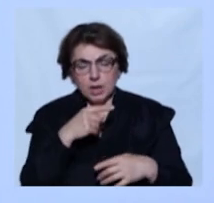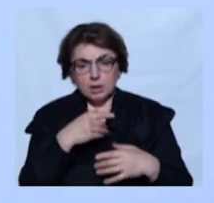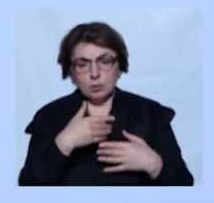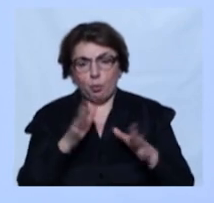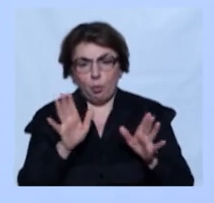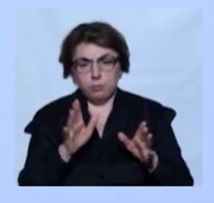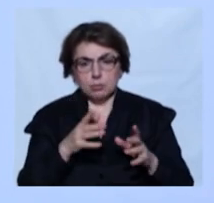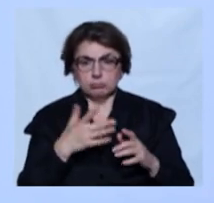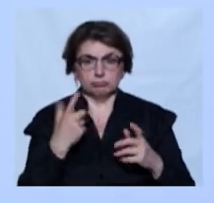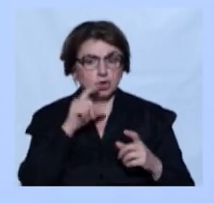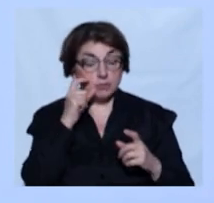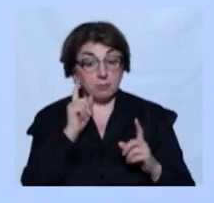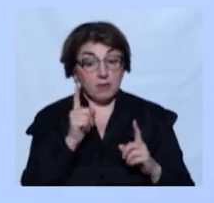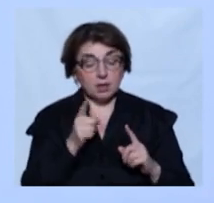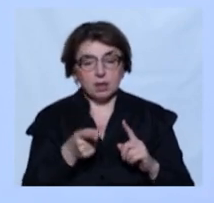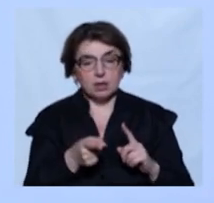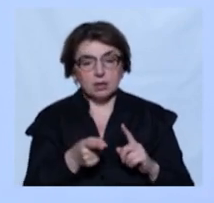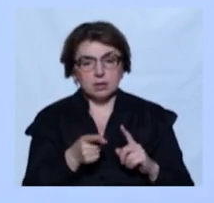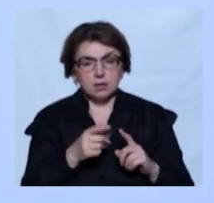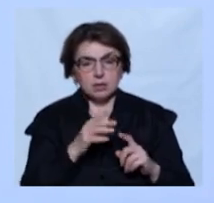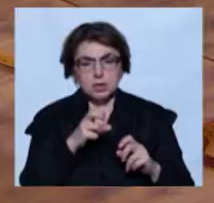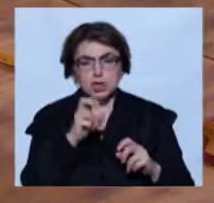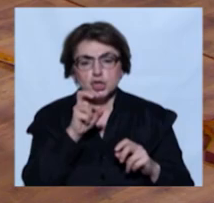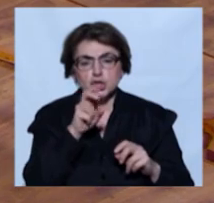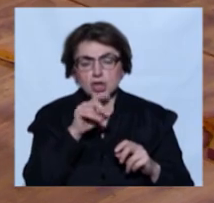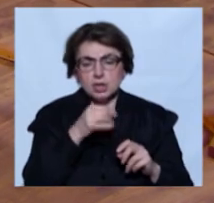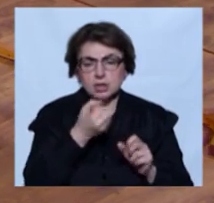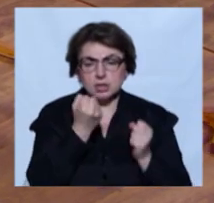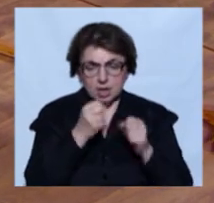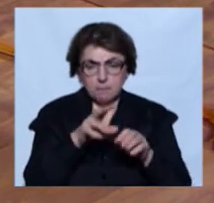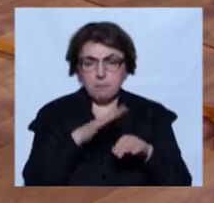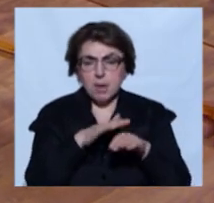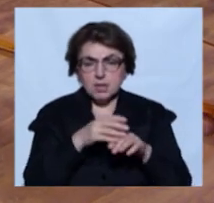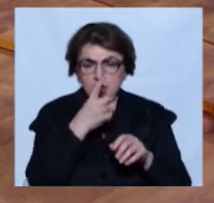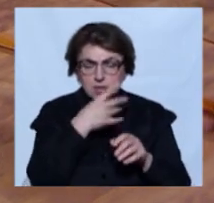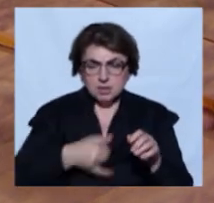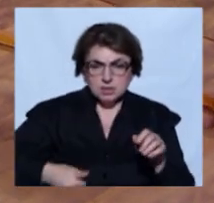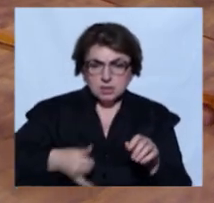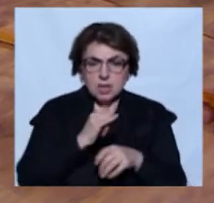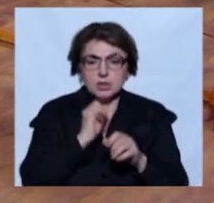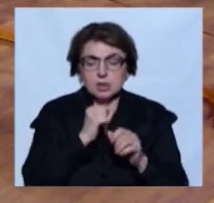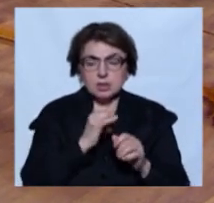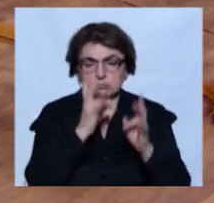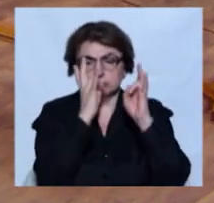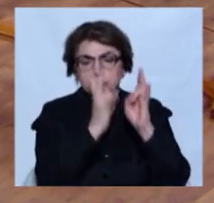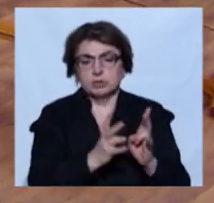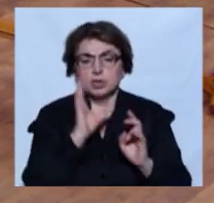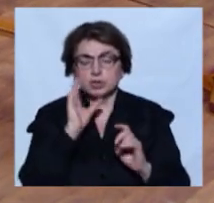ჩლიქოსანი ძუძუმწოვარია და ჩლიქის ძლიერი დარტყმით მას შეუძლია ზიანი მიაყენოს